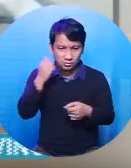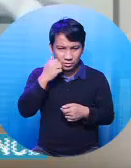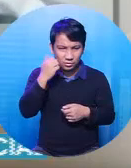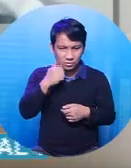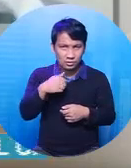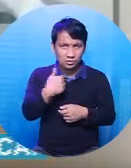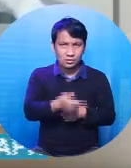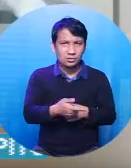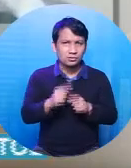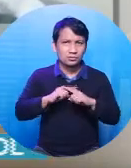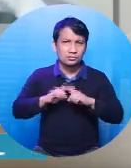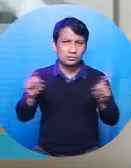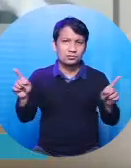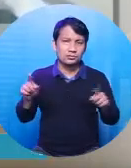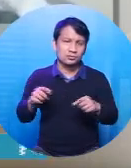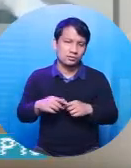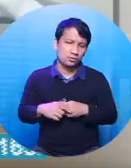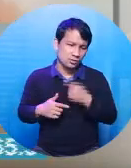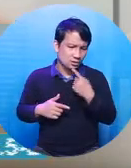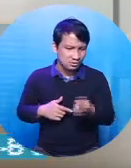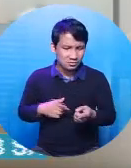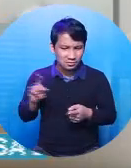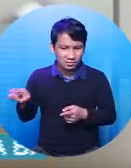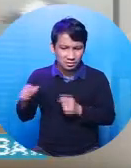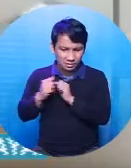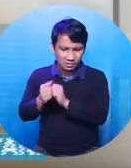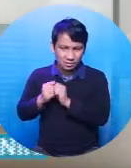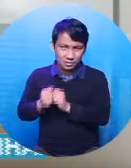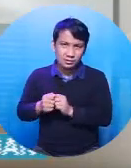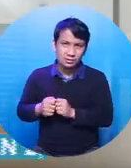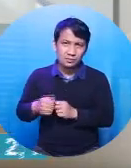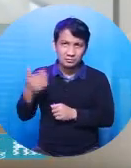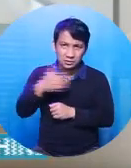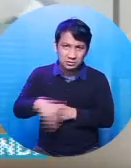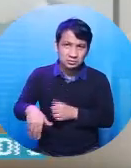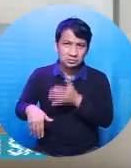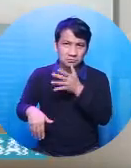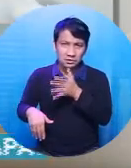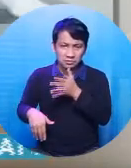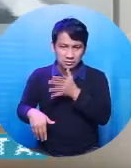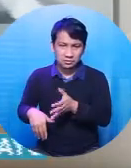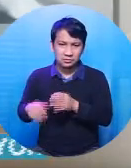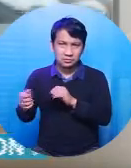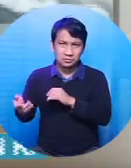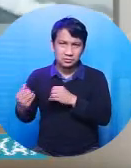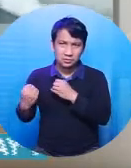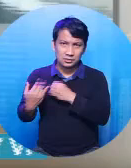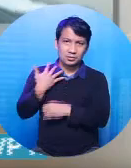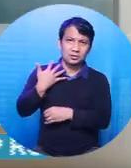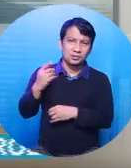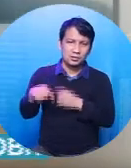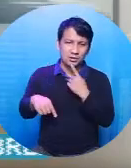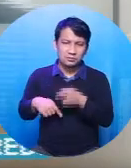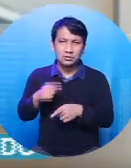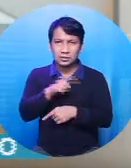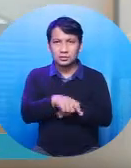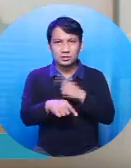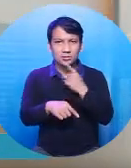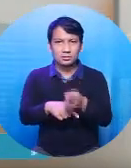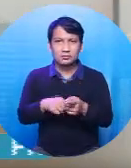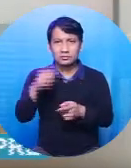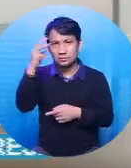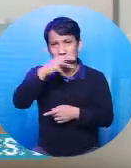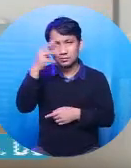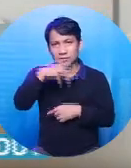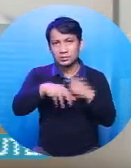daw po iba ano, tawag dito, yung kasama niya po mga single mom, baka daw po ma-influensyahan, parang ganun po, nag-aalala